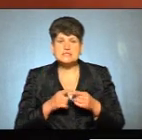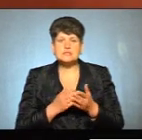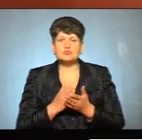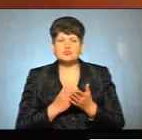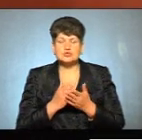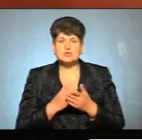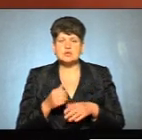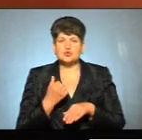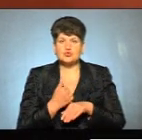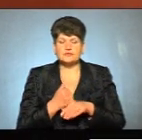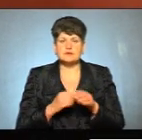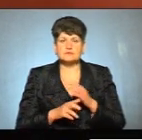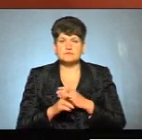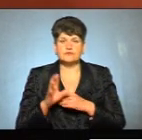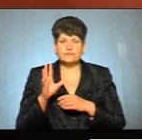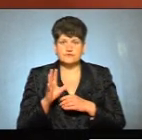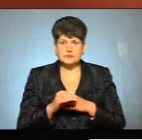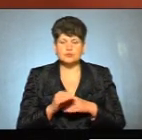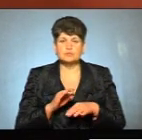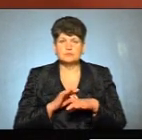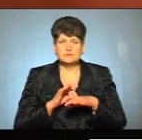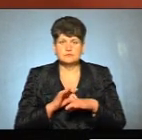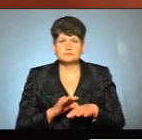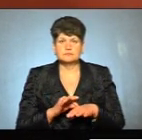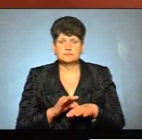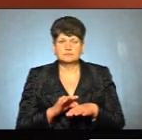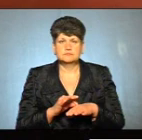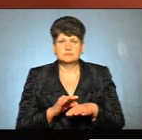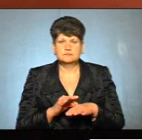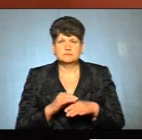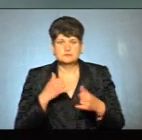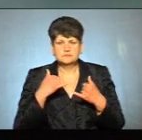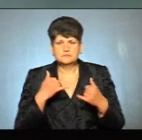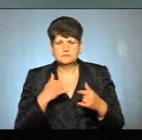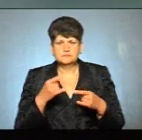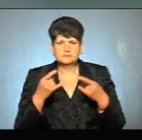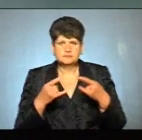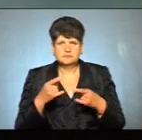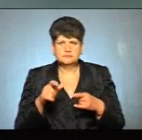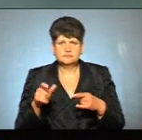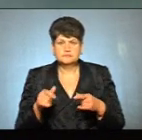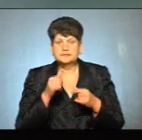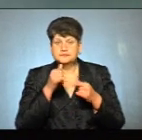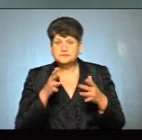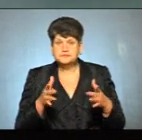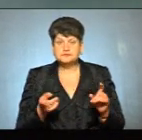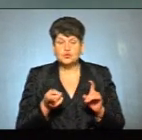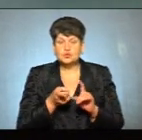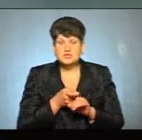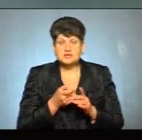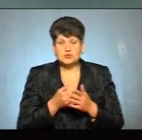з головних храмів всіх церков будуть проводитися трансляції телевізійні, і люди, які не зможуть долучитися